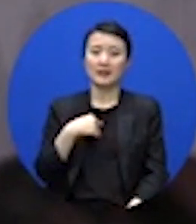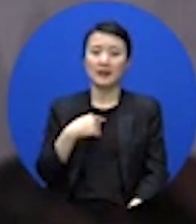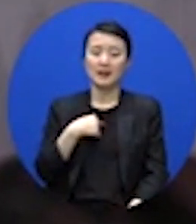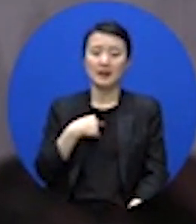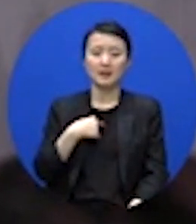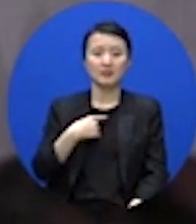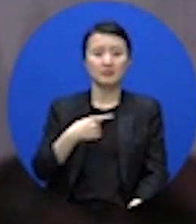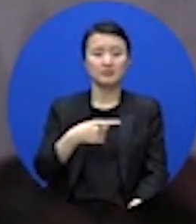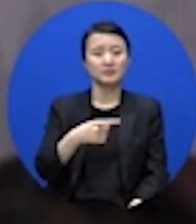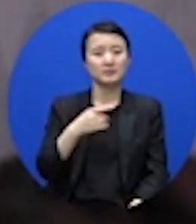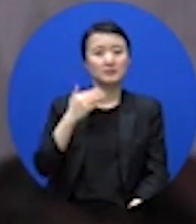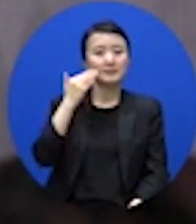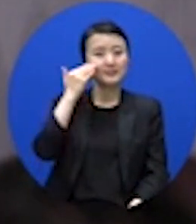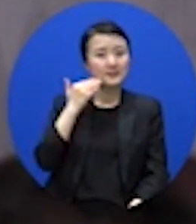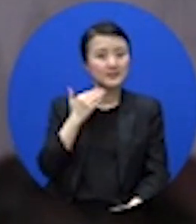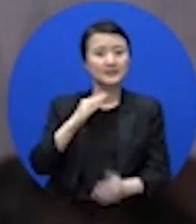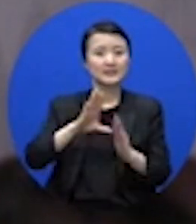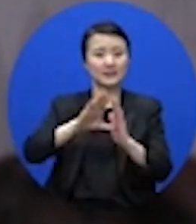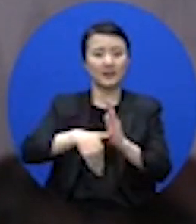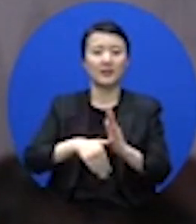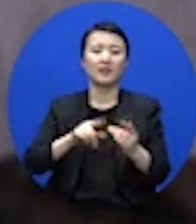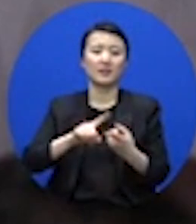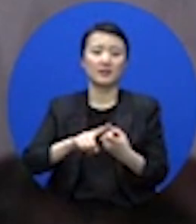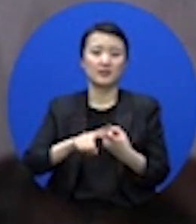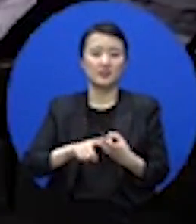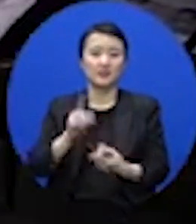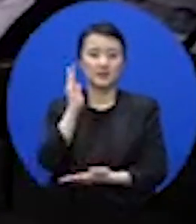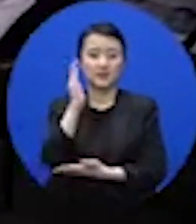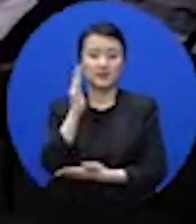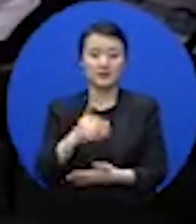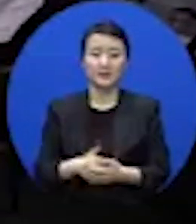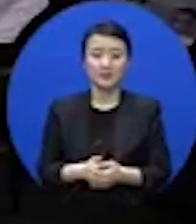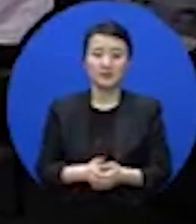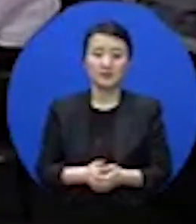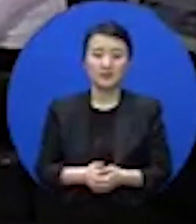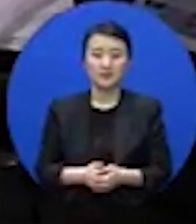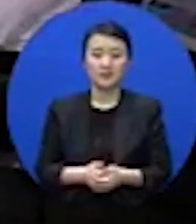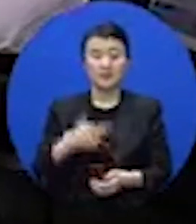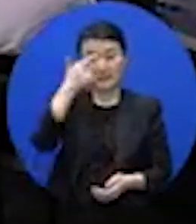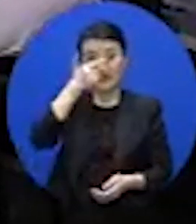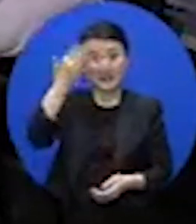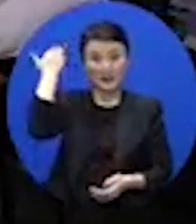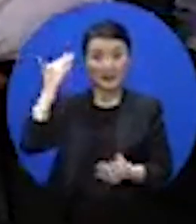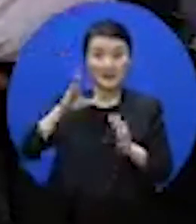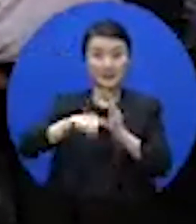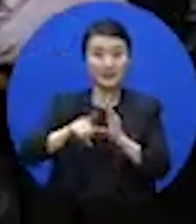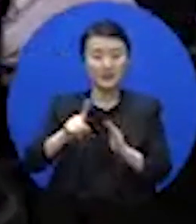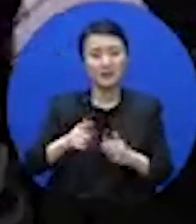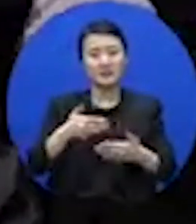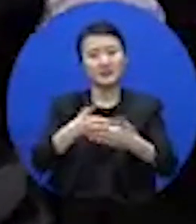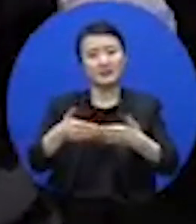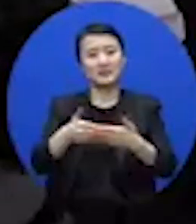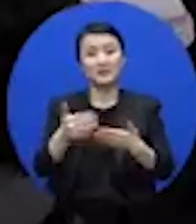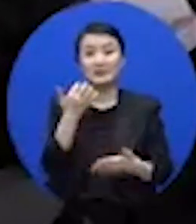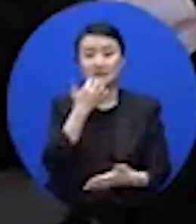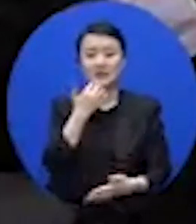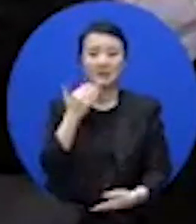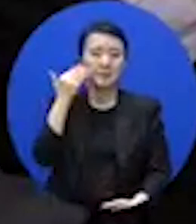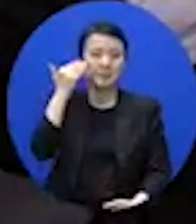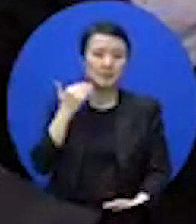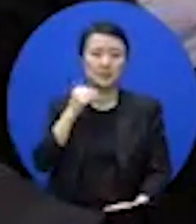그림을 그렸는데 이 시대를 나누고 있어요. 그때는 모든 걸 블루를 색상을 썼어요.